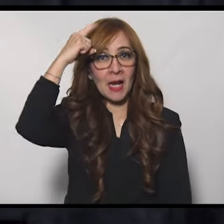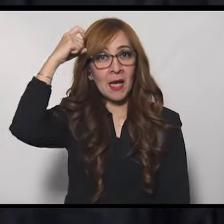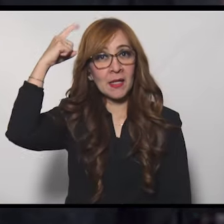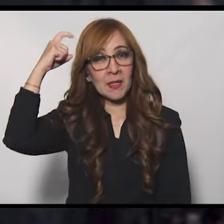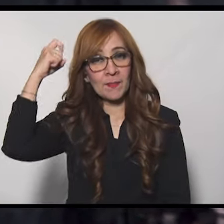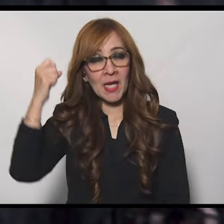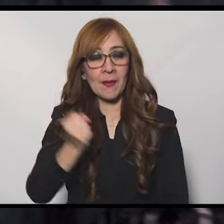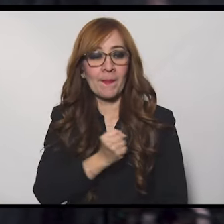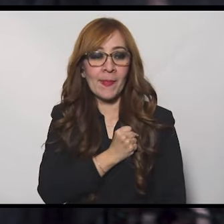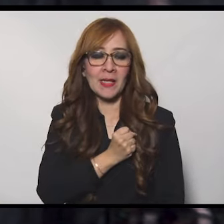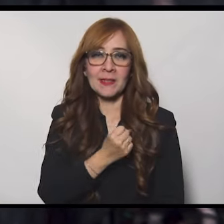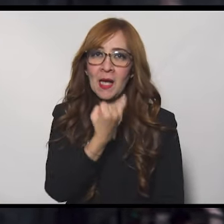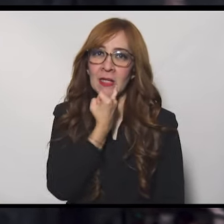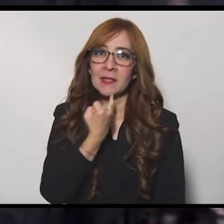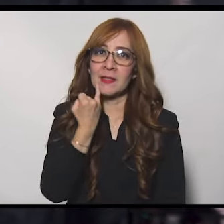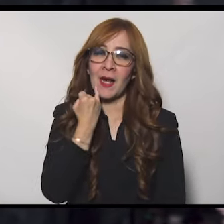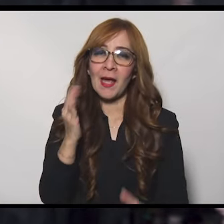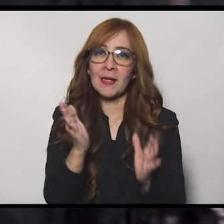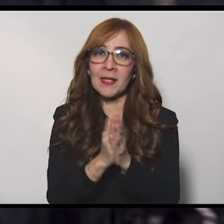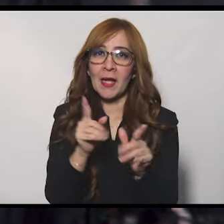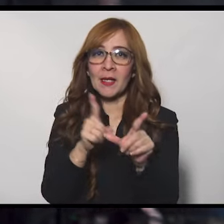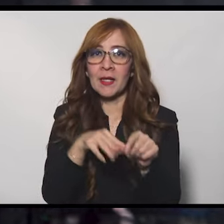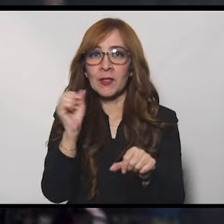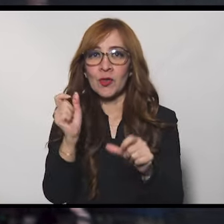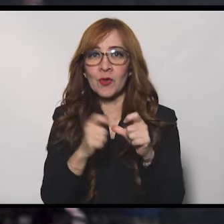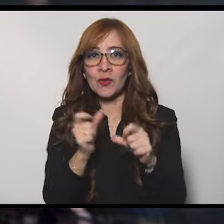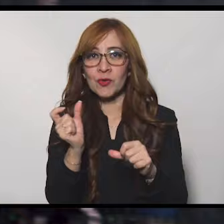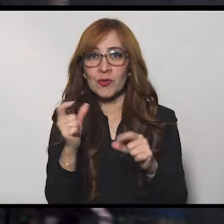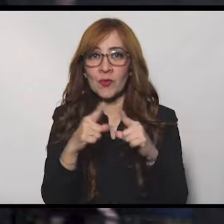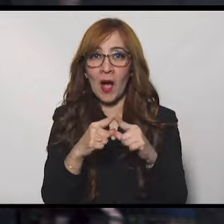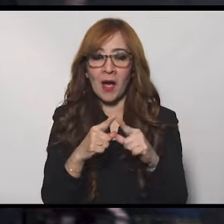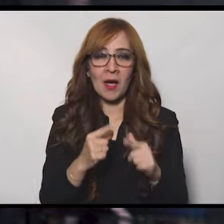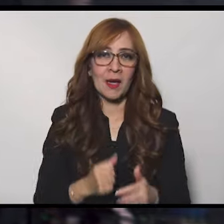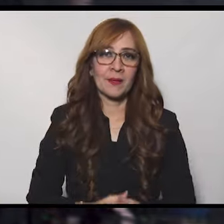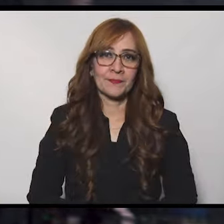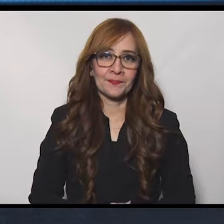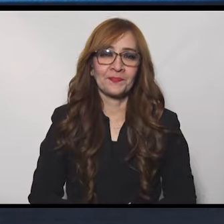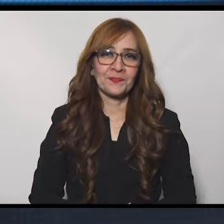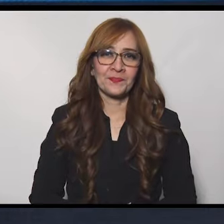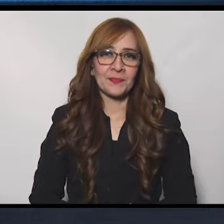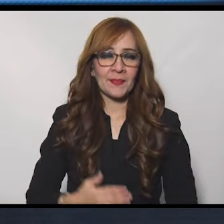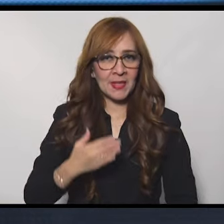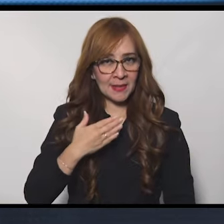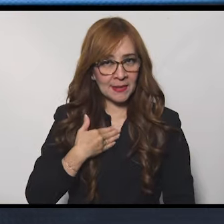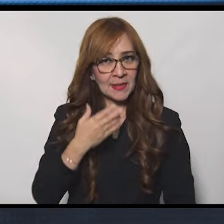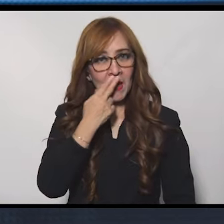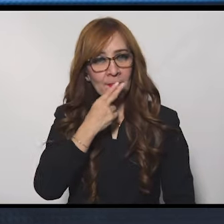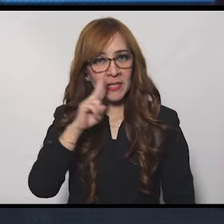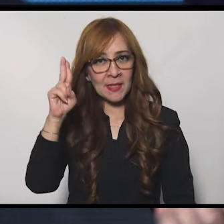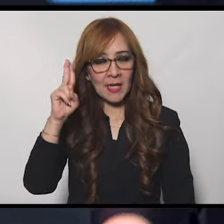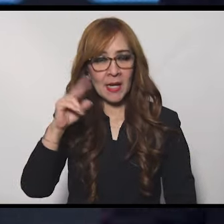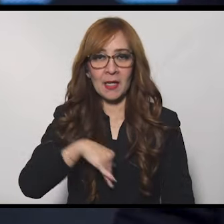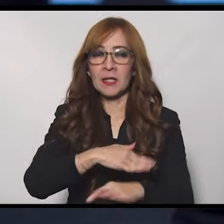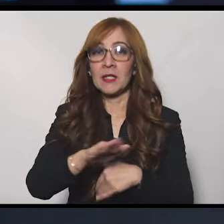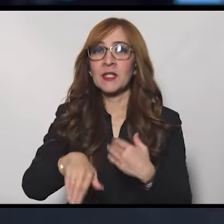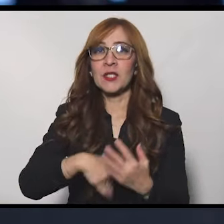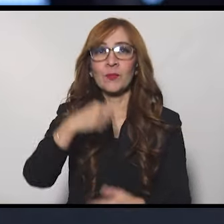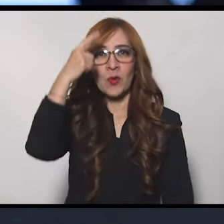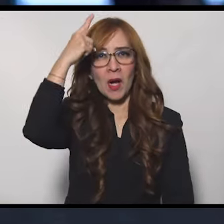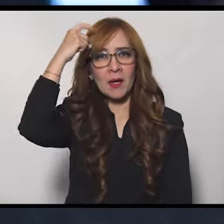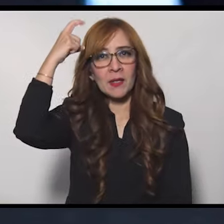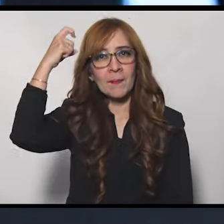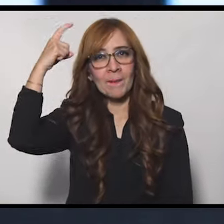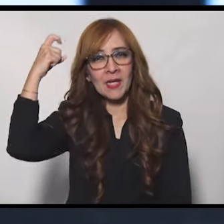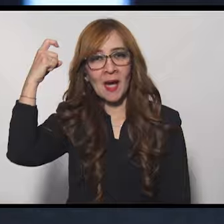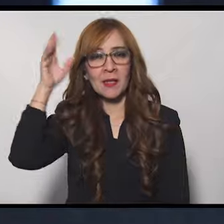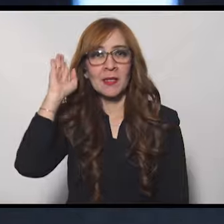bangsa Israel dan Yosua, kalau bisa kita sama-sama katakan. Dan saya percaya setiap impian